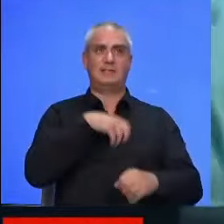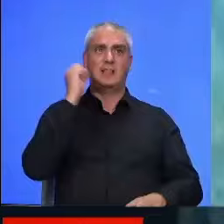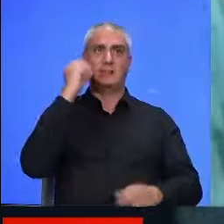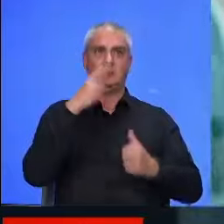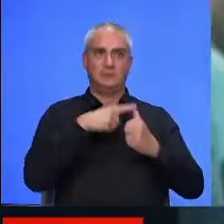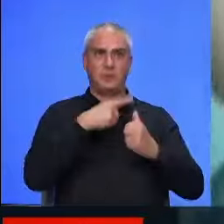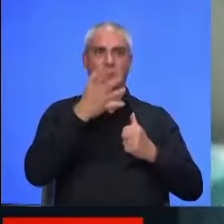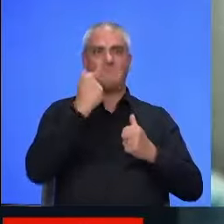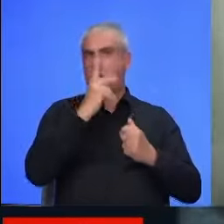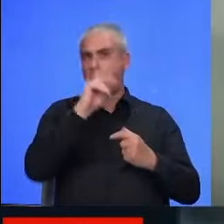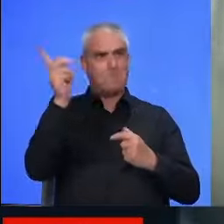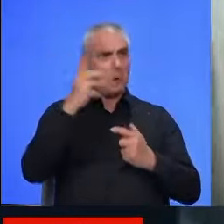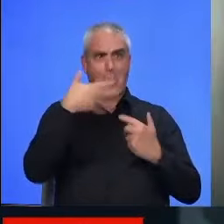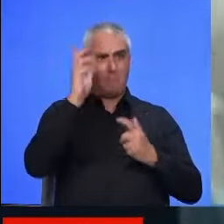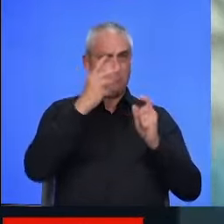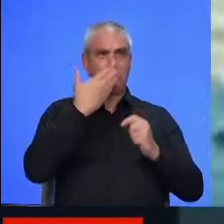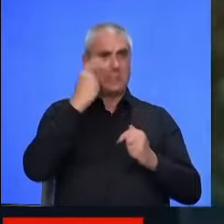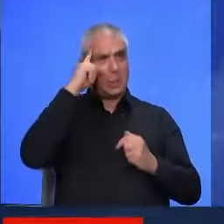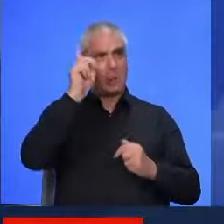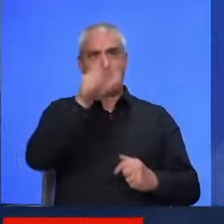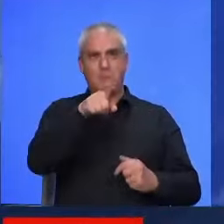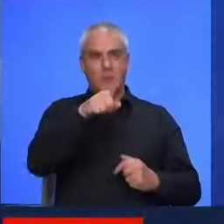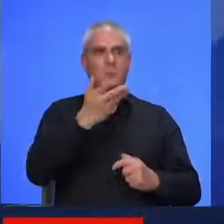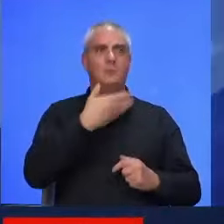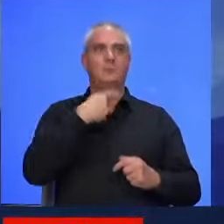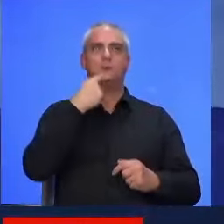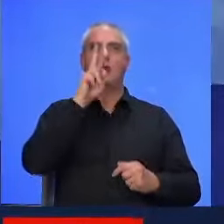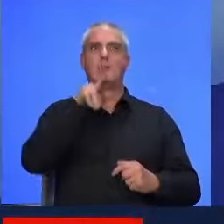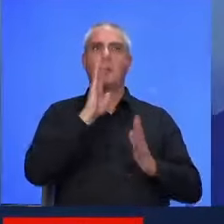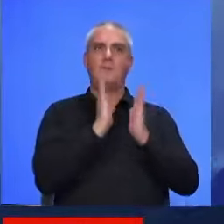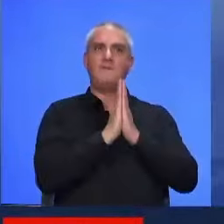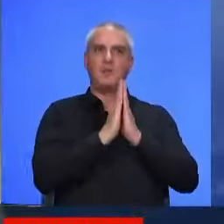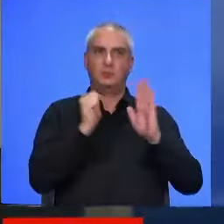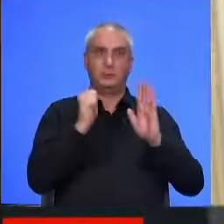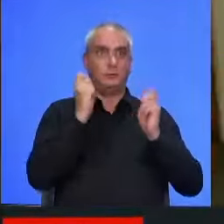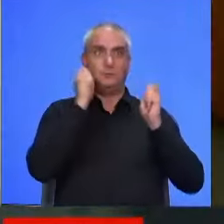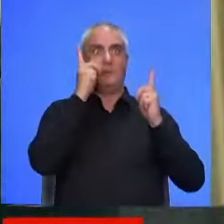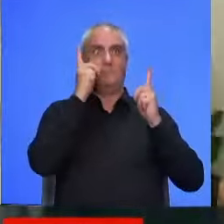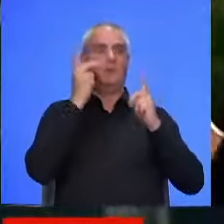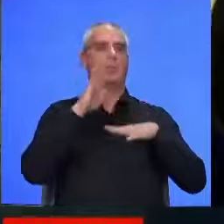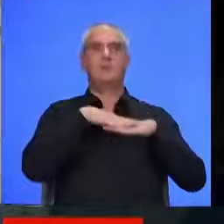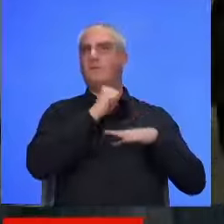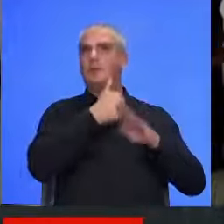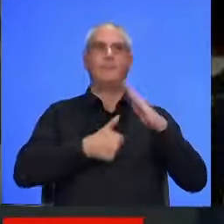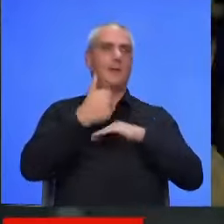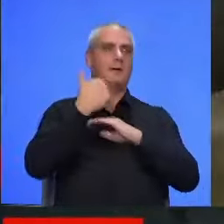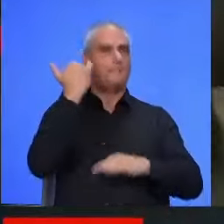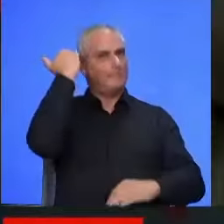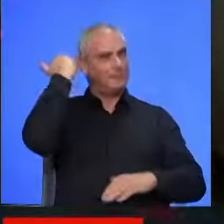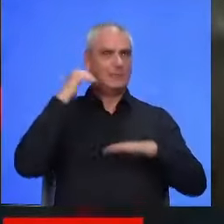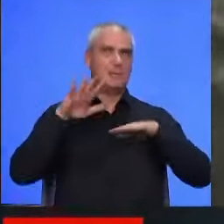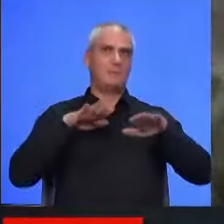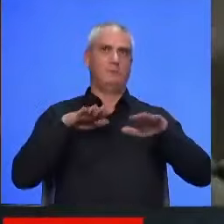והיה אנונימי לרוב אזרחי ישראל, מונה בשנת 2016 במפתיע לתפקיד הבכיר של מזכיר